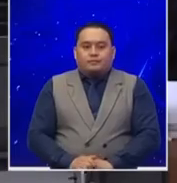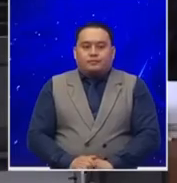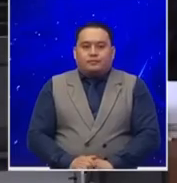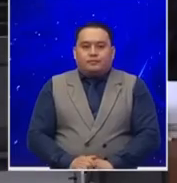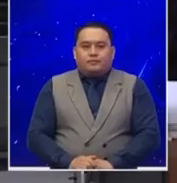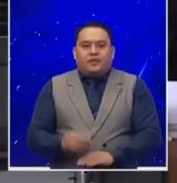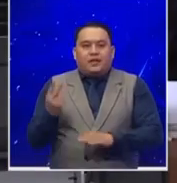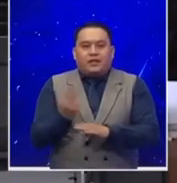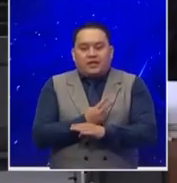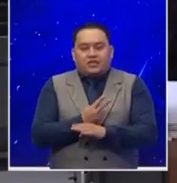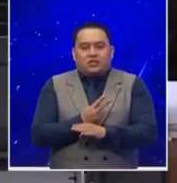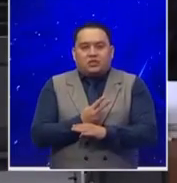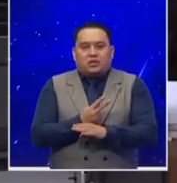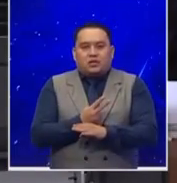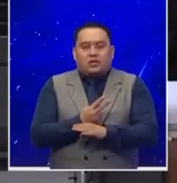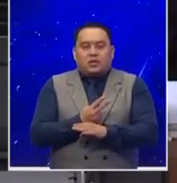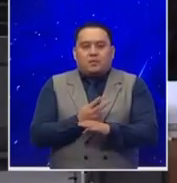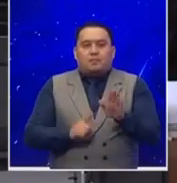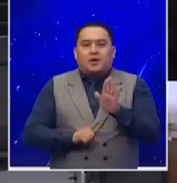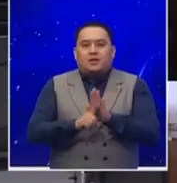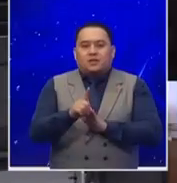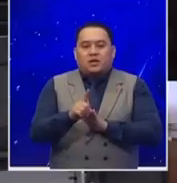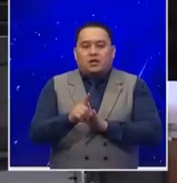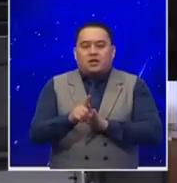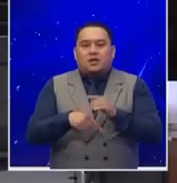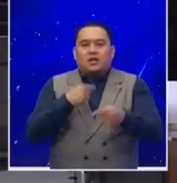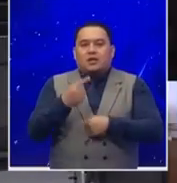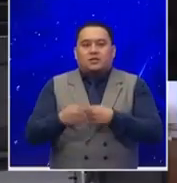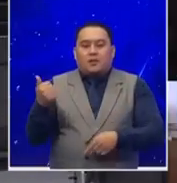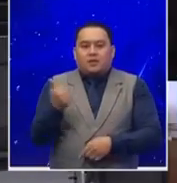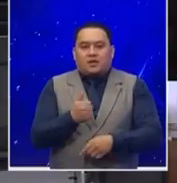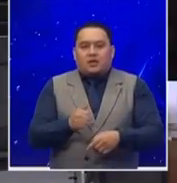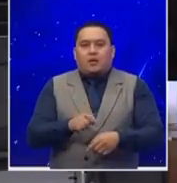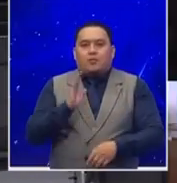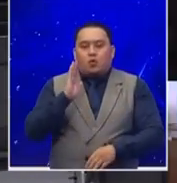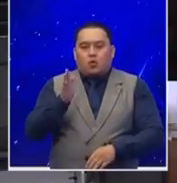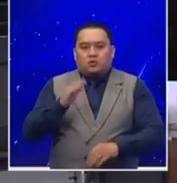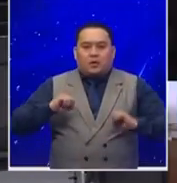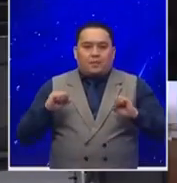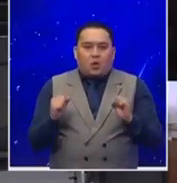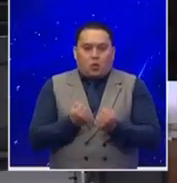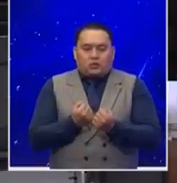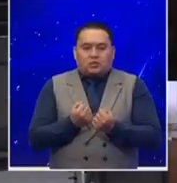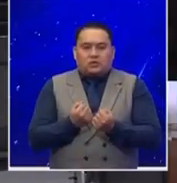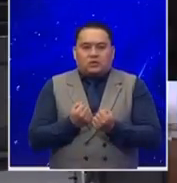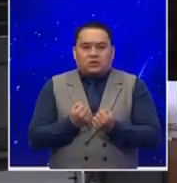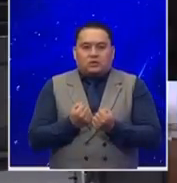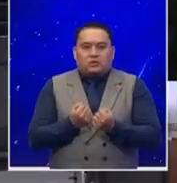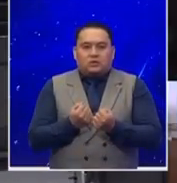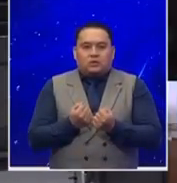Екінші толқын ол уже екінші декадада, екінші деканның аяғында болады. Крещенский морозы дейміз ғой.